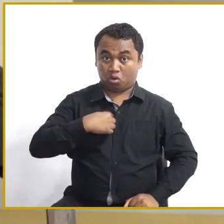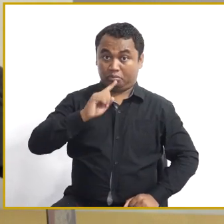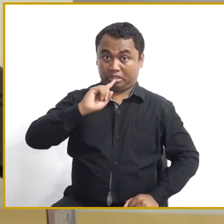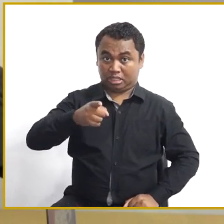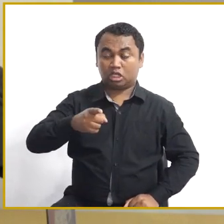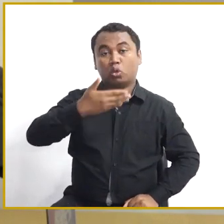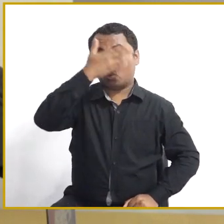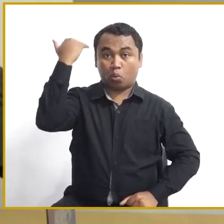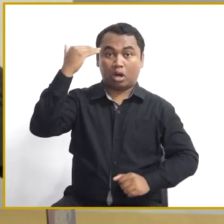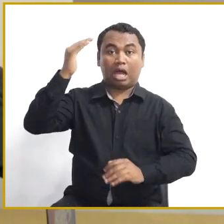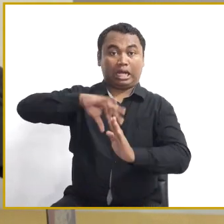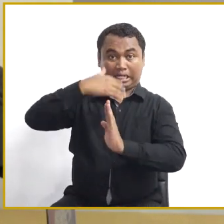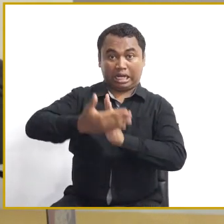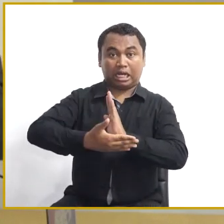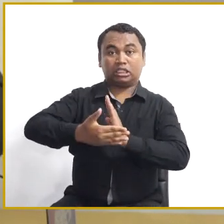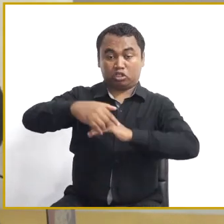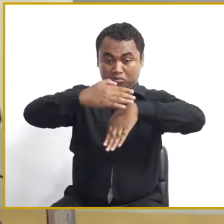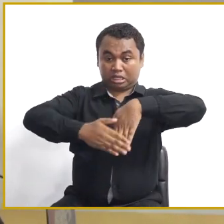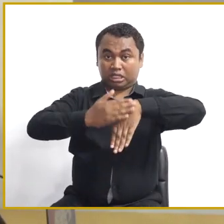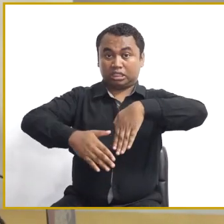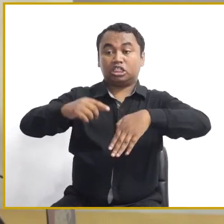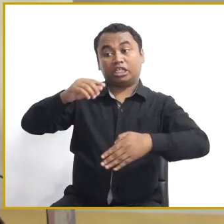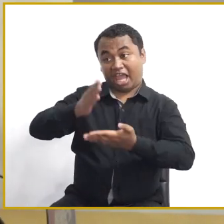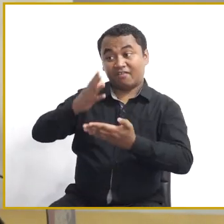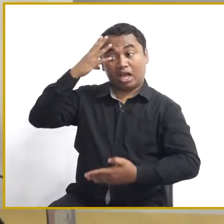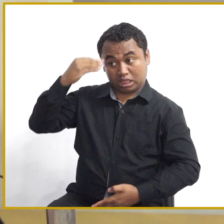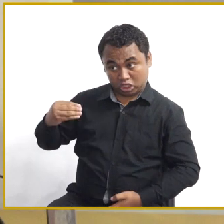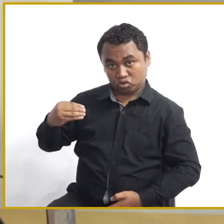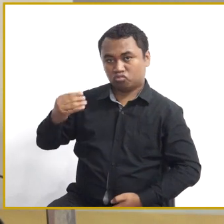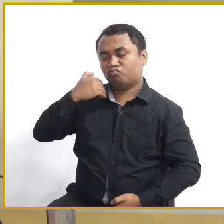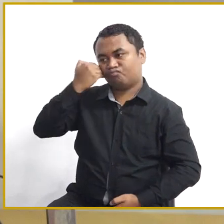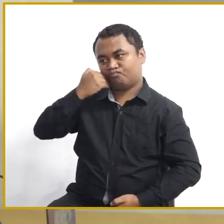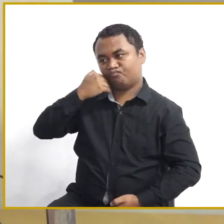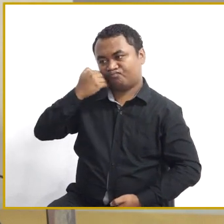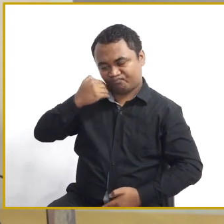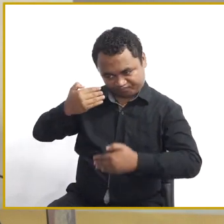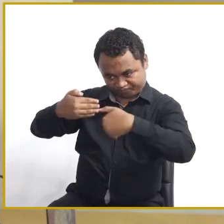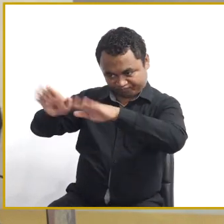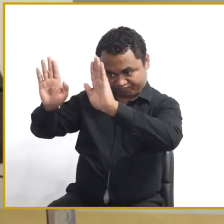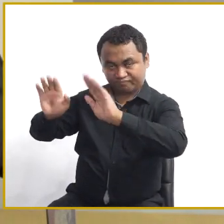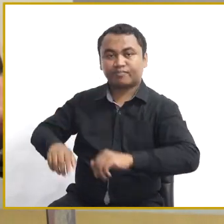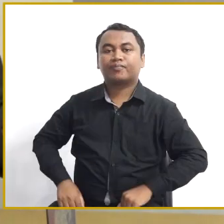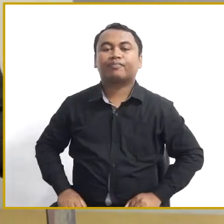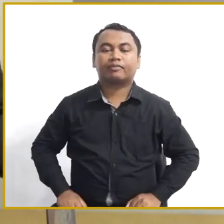diso dia atao amin'ny firenena kosa aloha dia aloha kosa aloha hikisaka. Mora ny Abraham Razafy ny teny hoe mialatsiny aminareo